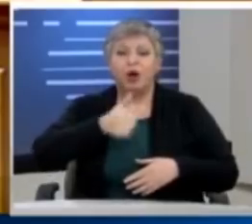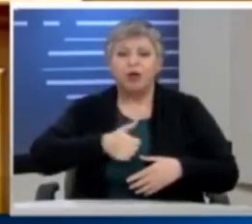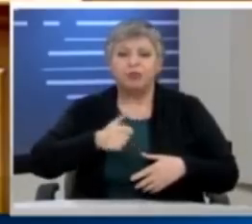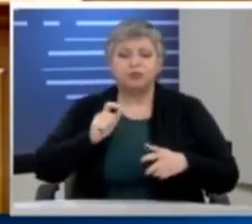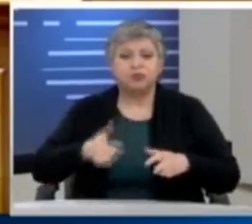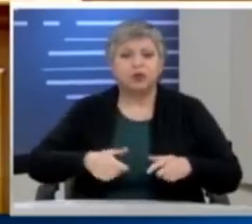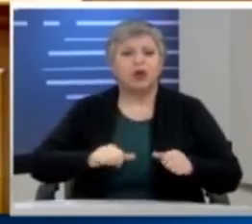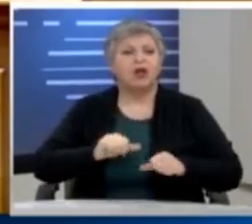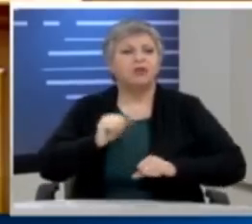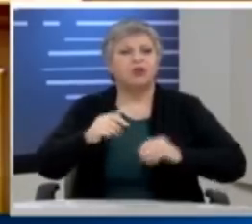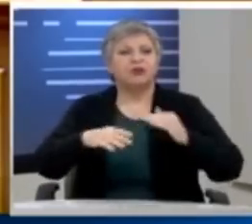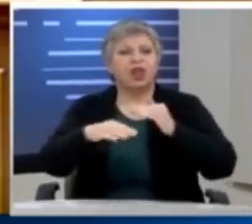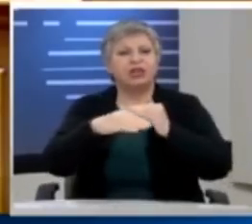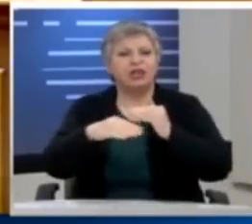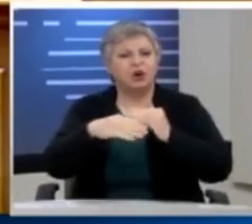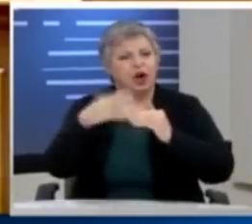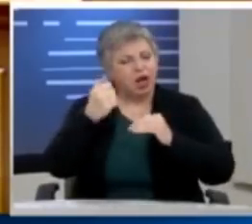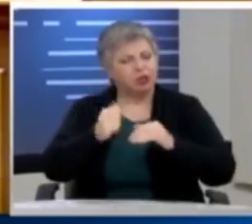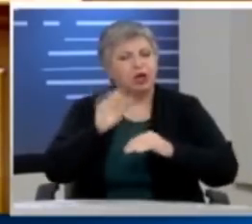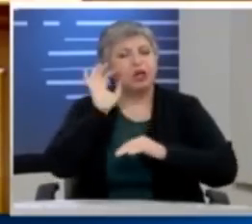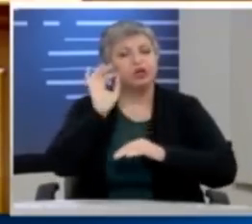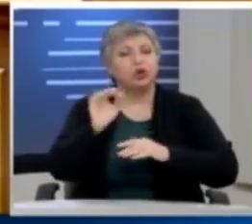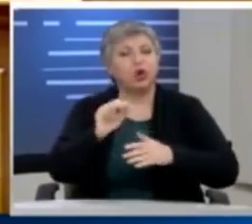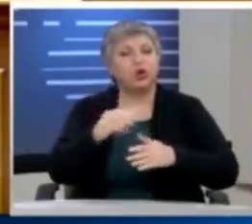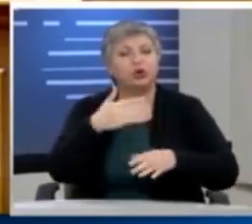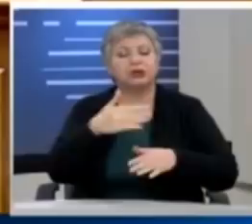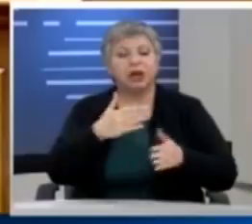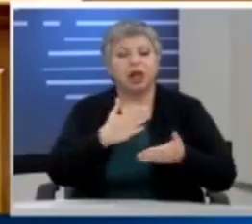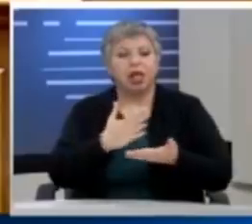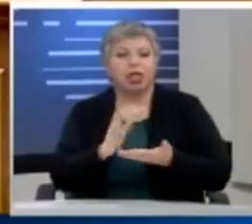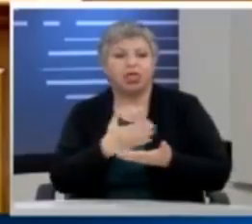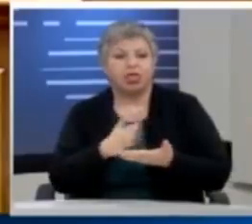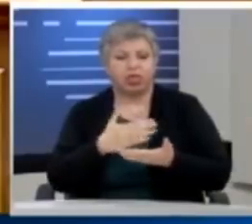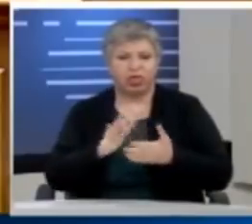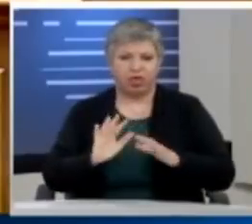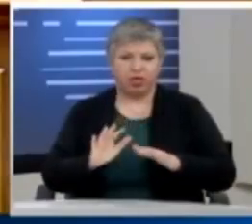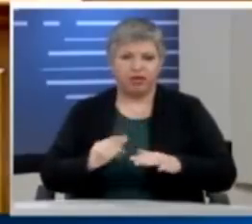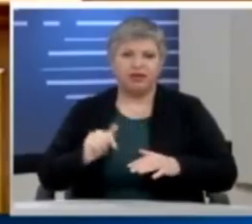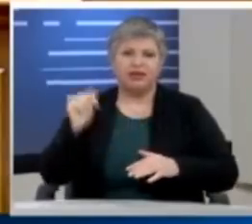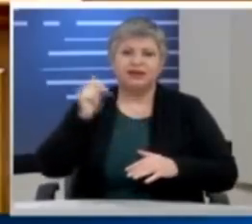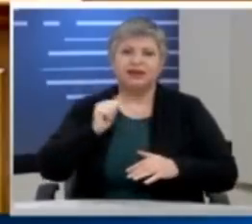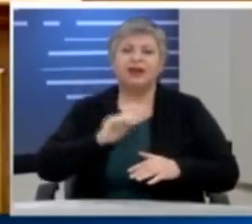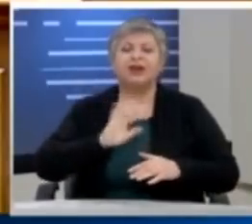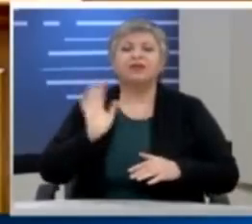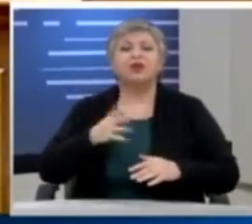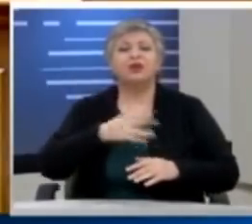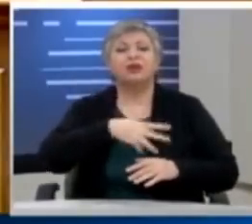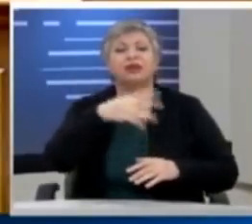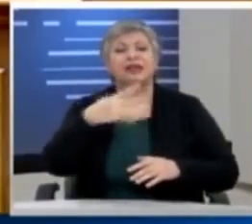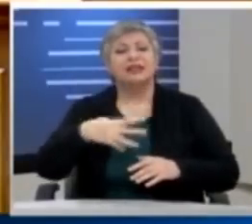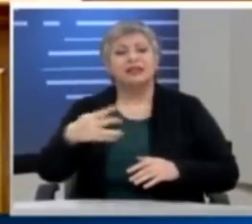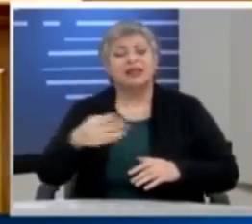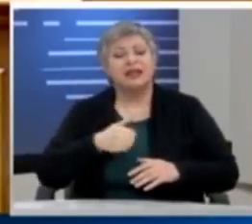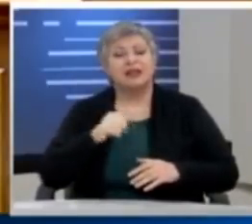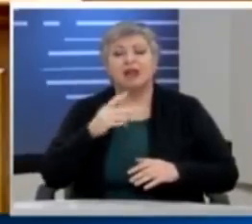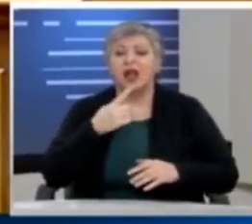την αλλαγή συνόρων στην περιοχή. Και ας αφήσουν αυτά που ξέρουν οι διάφοροι γκοτζαμάνιδες του ΣΥΡΙΖΑ ότι δήθεν το ΚΚΕ